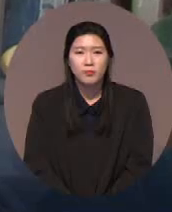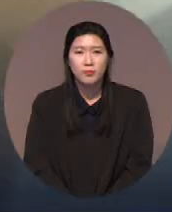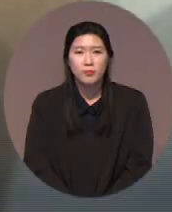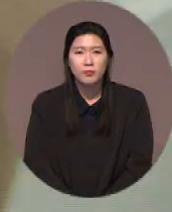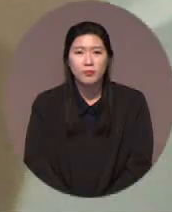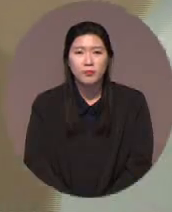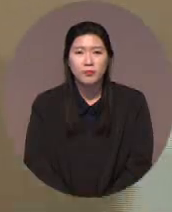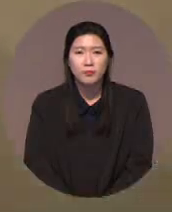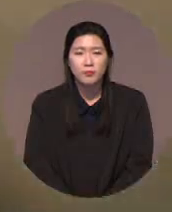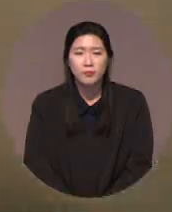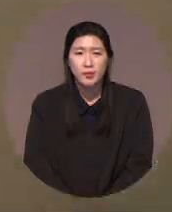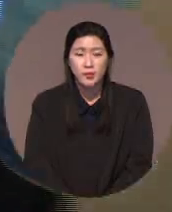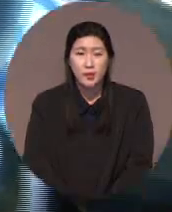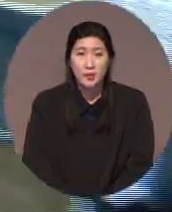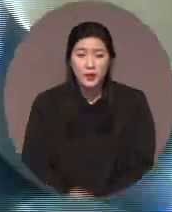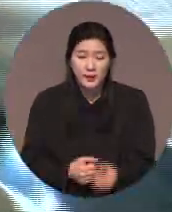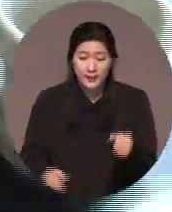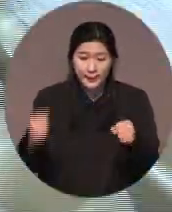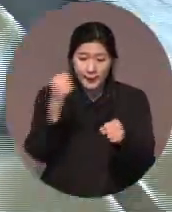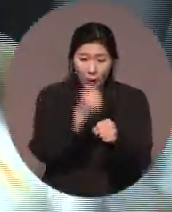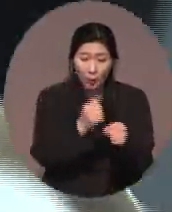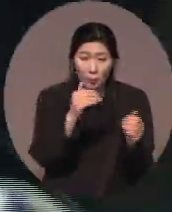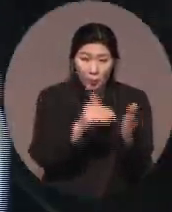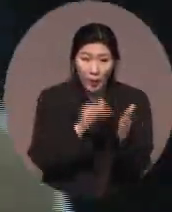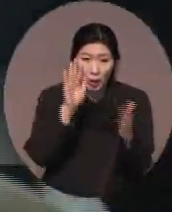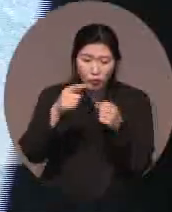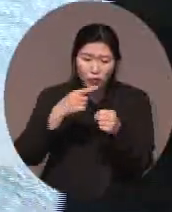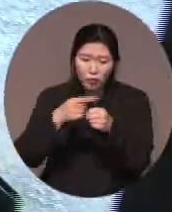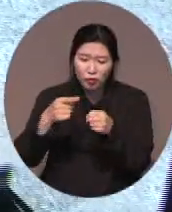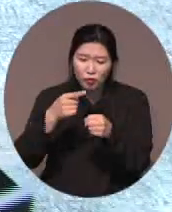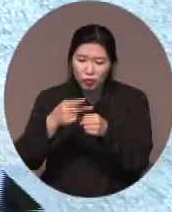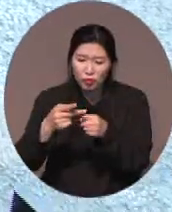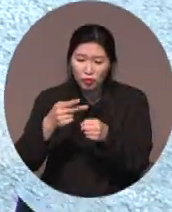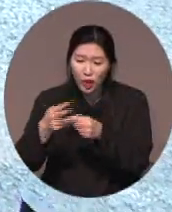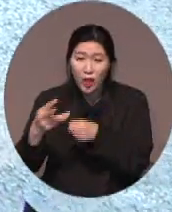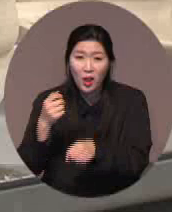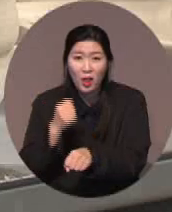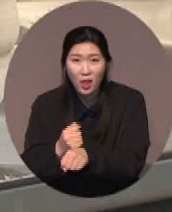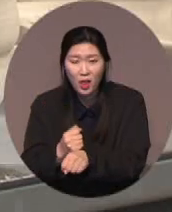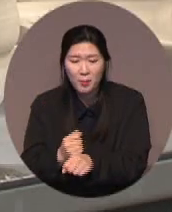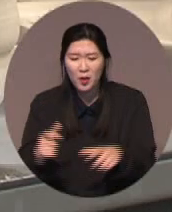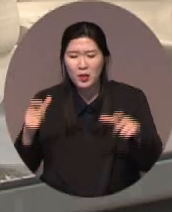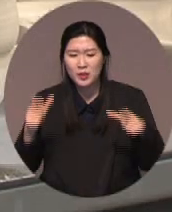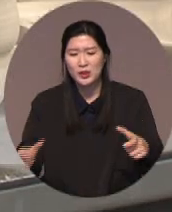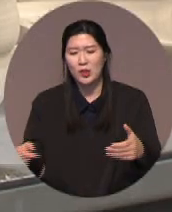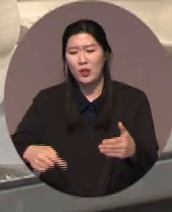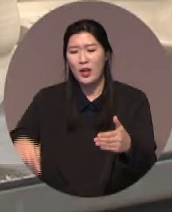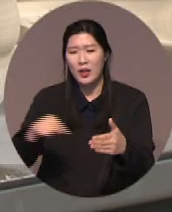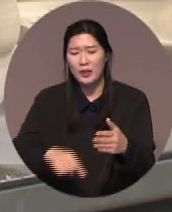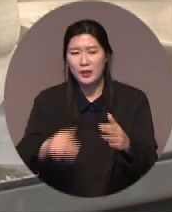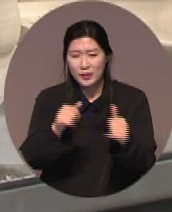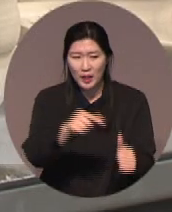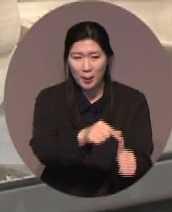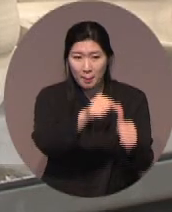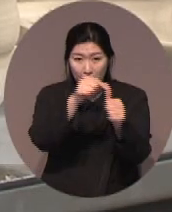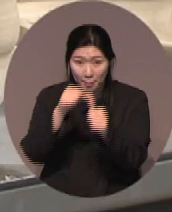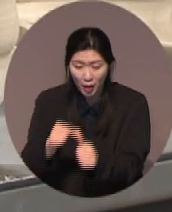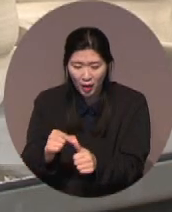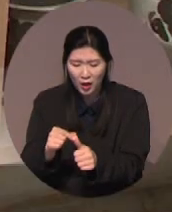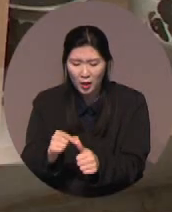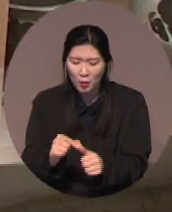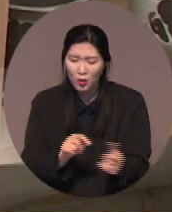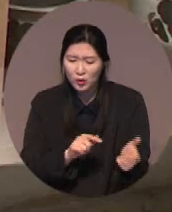아니거든요. 창업 초기 단계를 지나 기업 규모를 키운다고 해도 지역에서는 인재 유치와 투자금 마련,